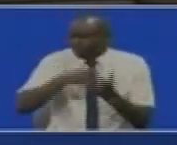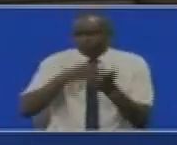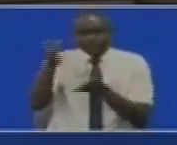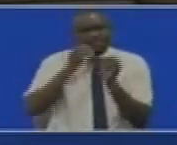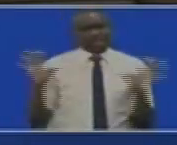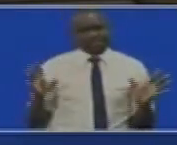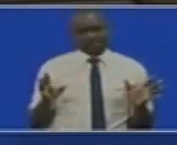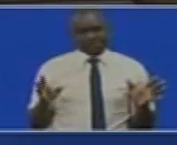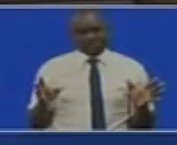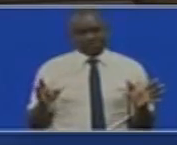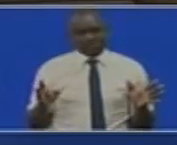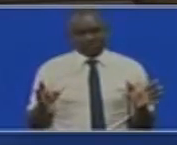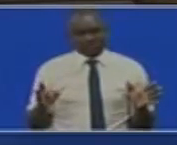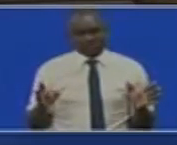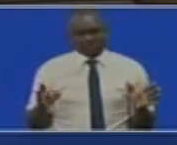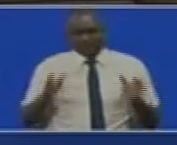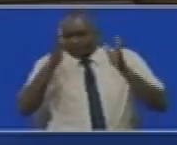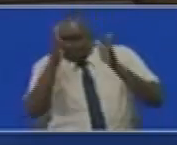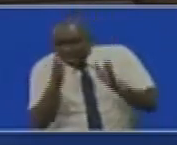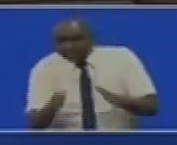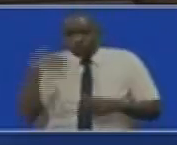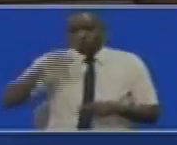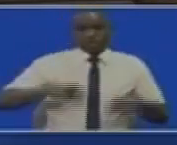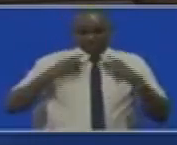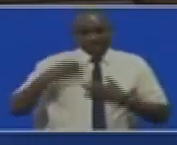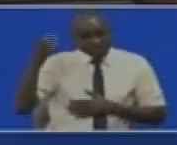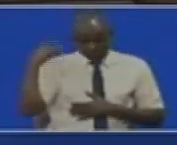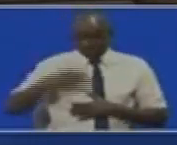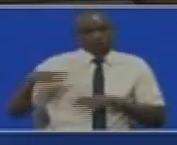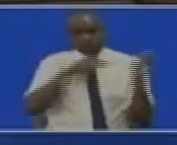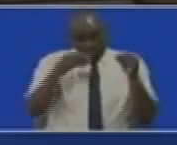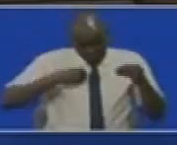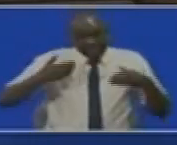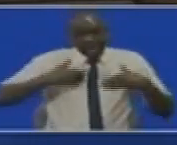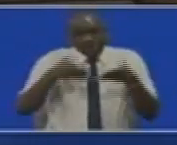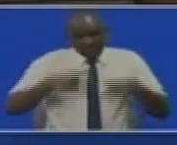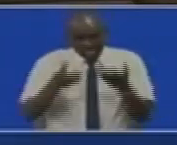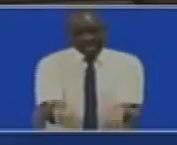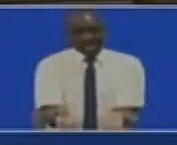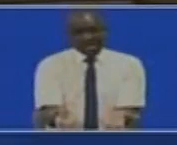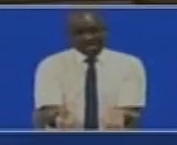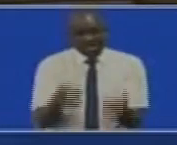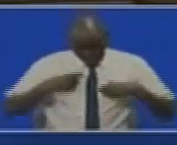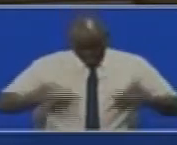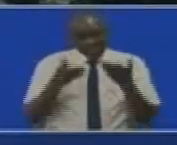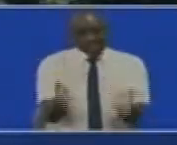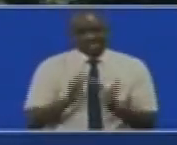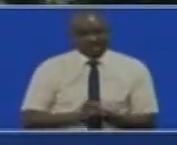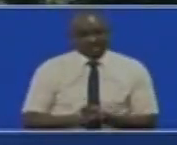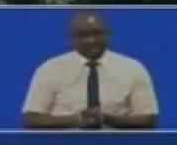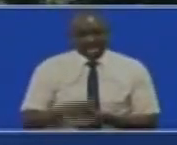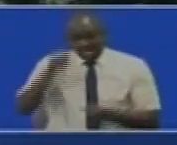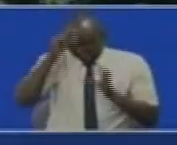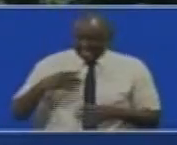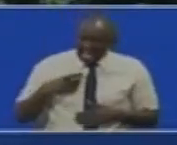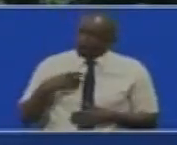haya, na aliyokuwa labda akiishi hapa hayuko tena, ni mimi ndio naishi hapa kwenye nyumba hii. Gavana